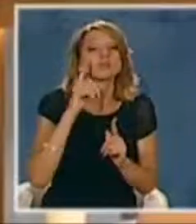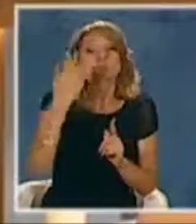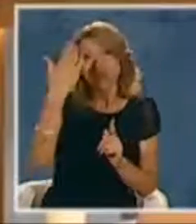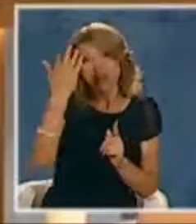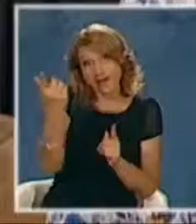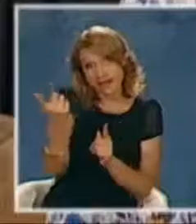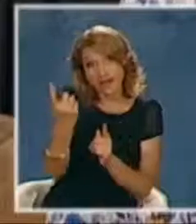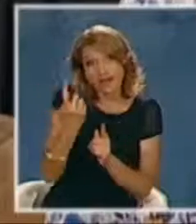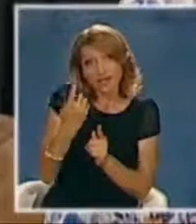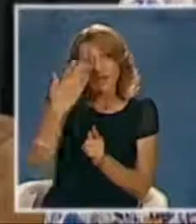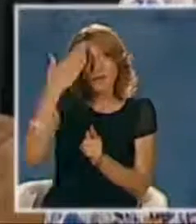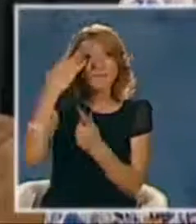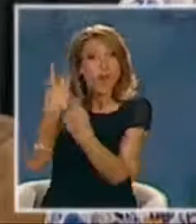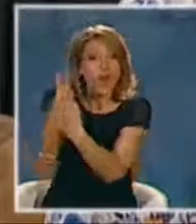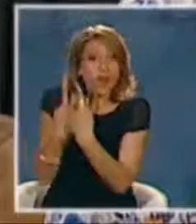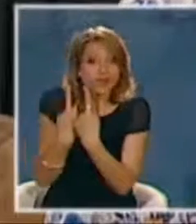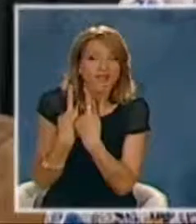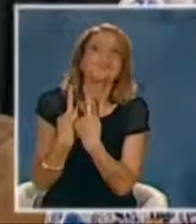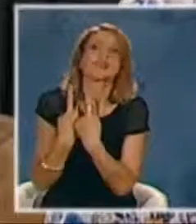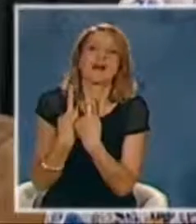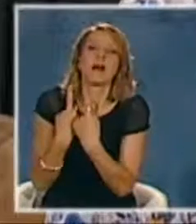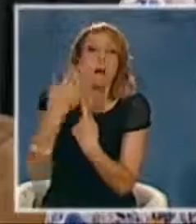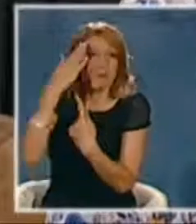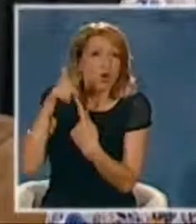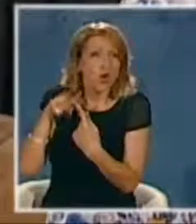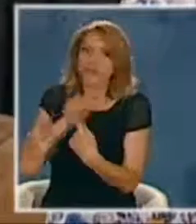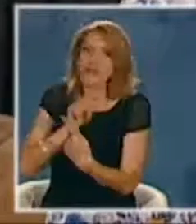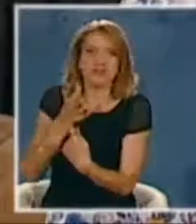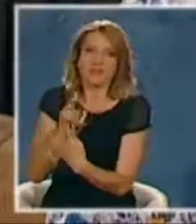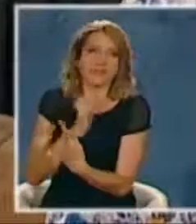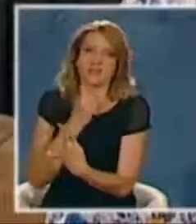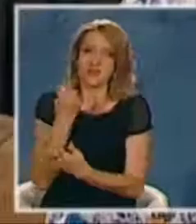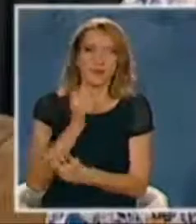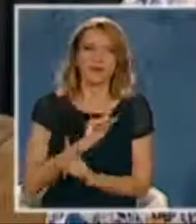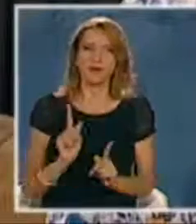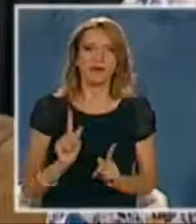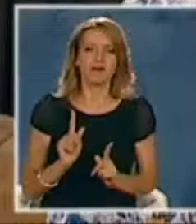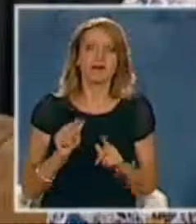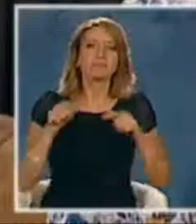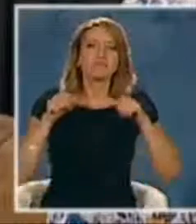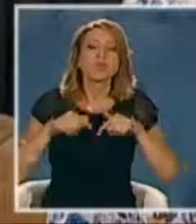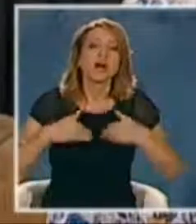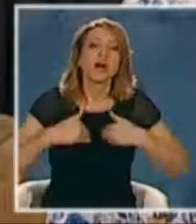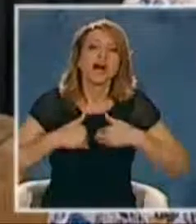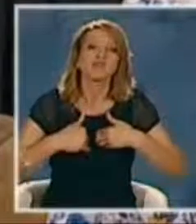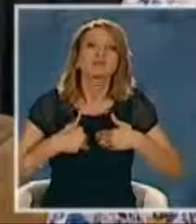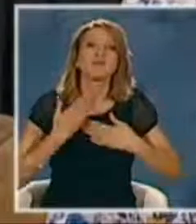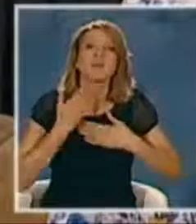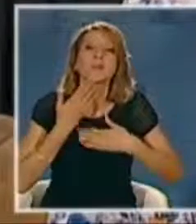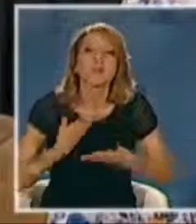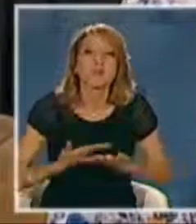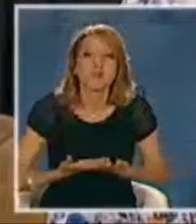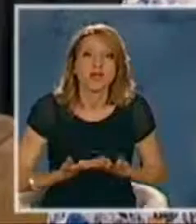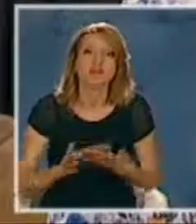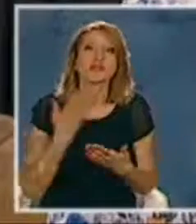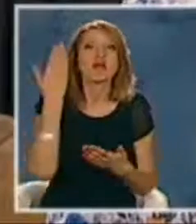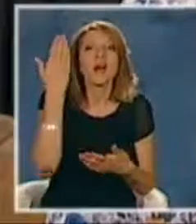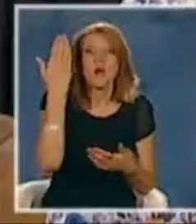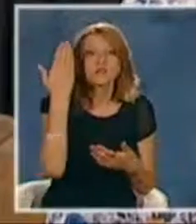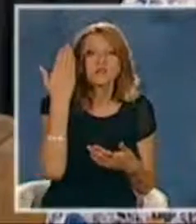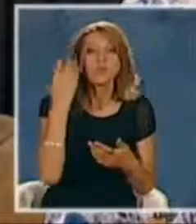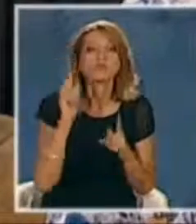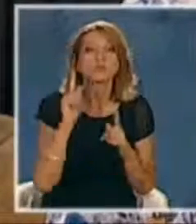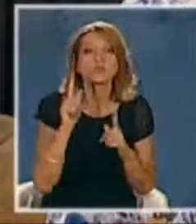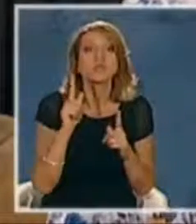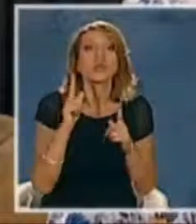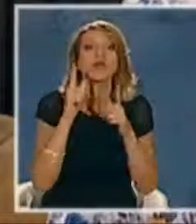това съм го приел като наистина като едно призвание и аз съм благодарен на Господ за това,